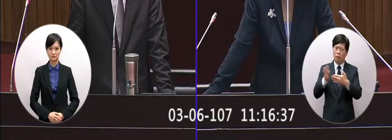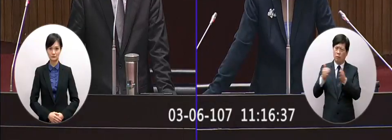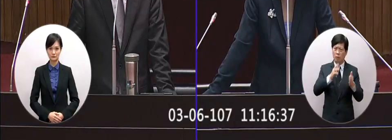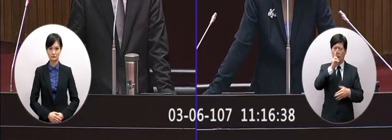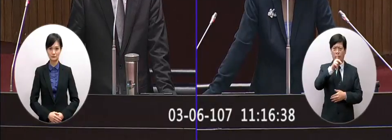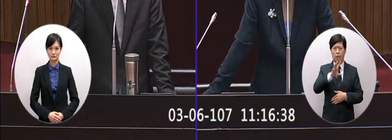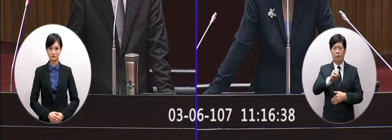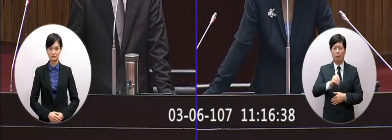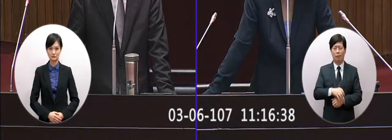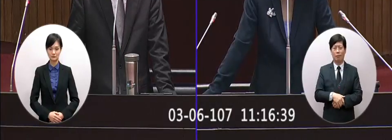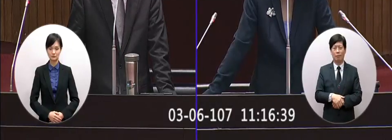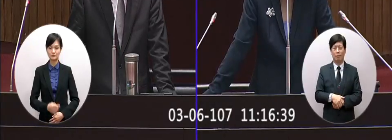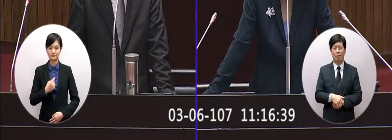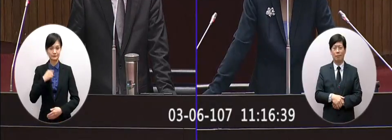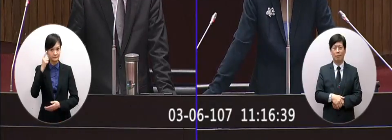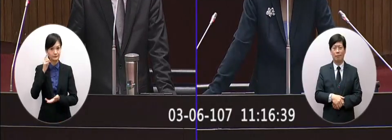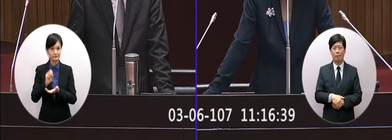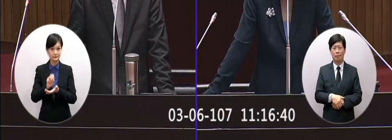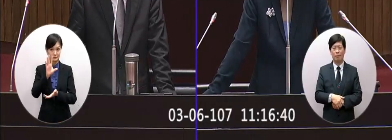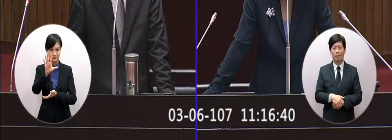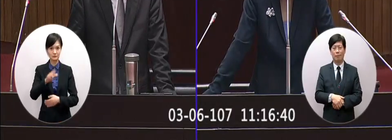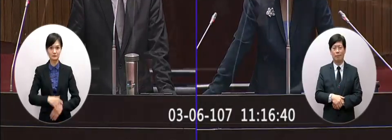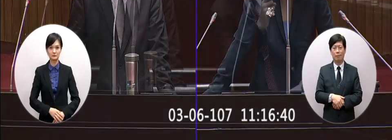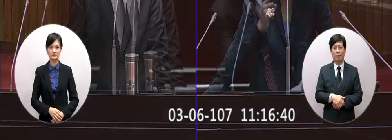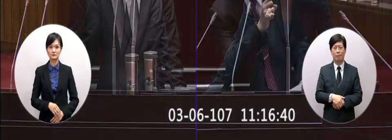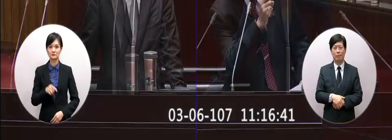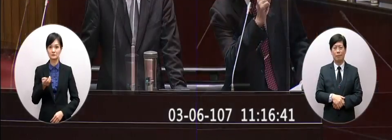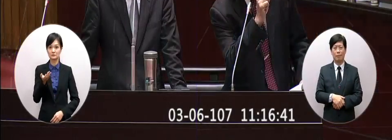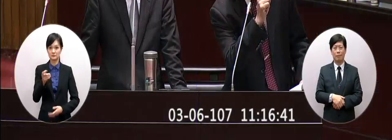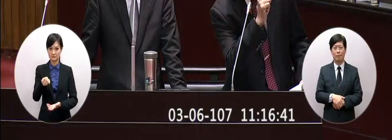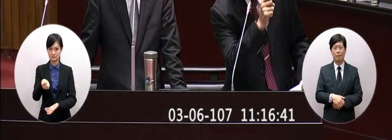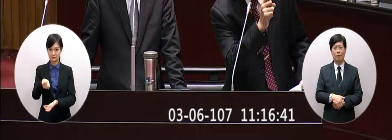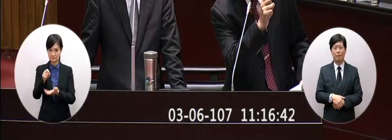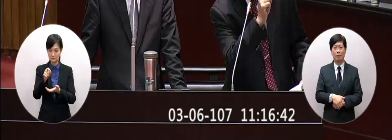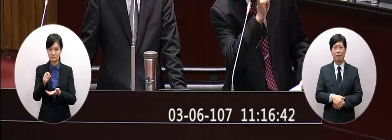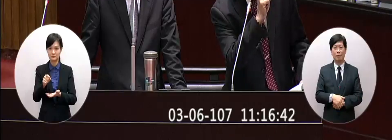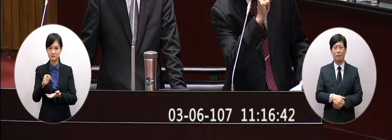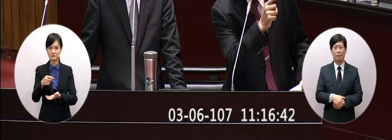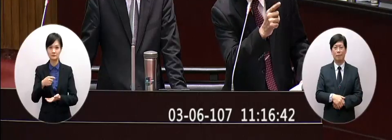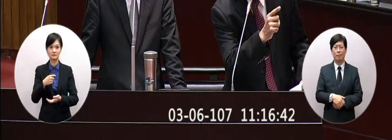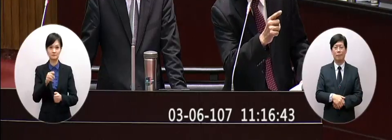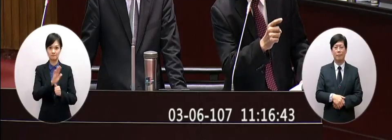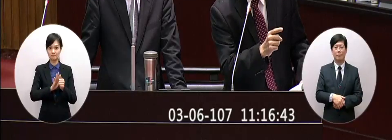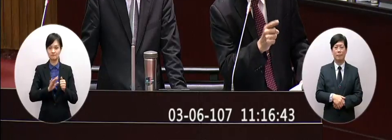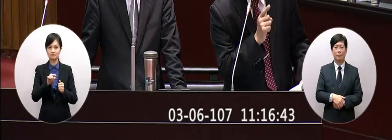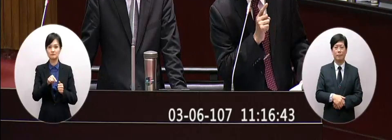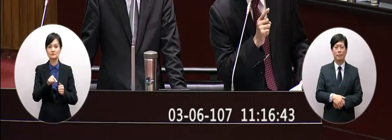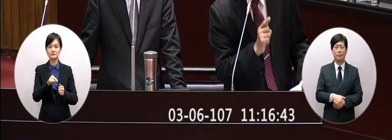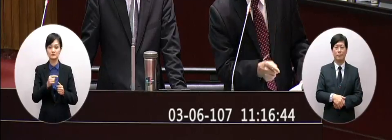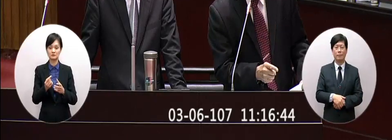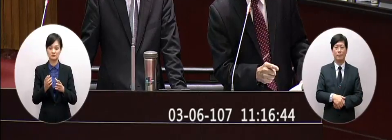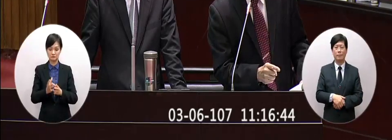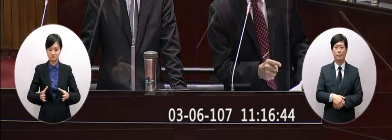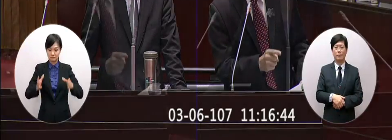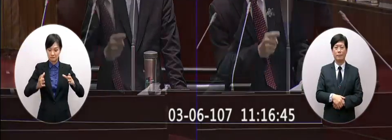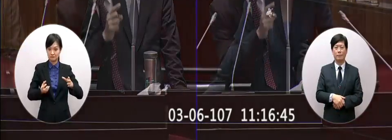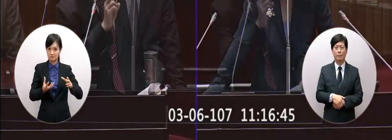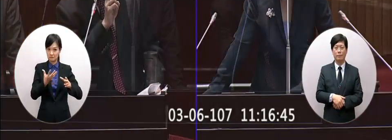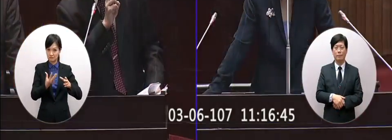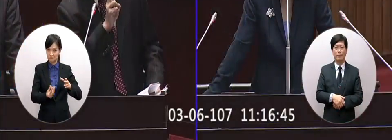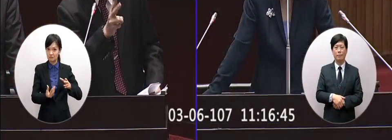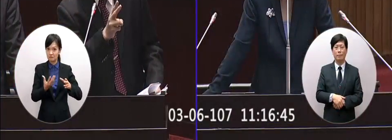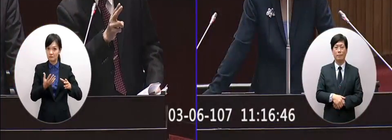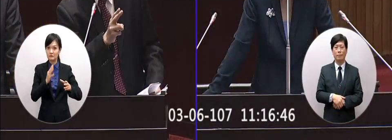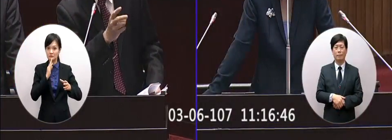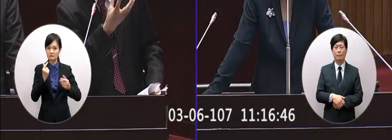长？ 委员报告一下，这个关键就是委员提出来，这个牵涉到它的容量因素。那这个容量因素呢，比如